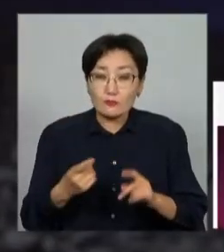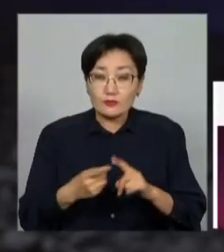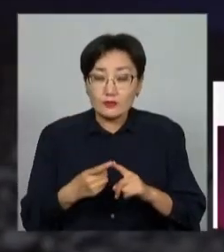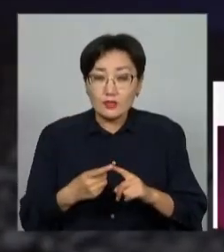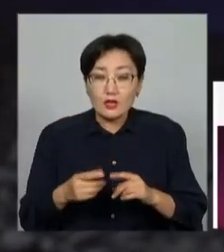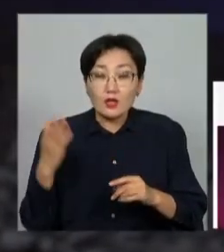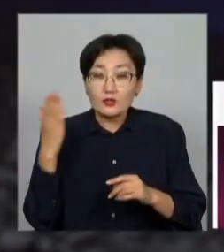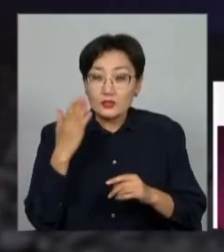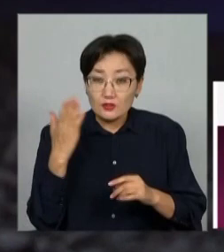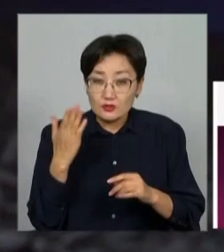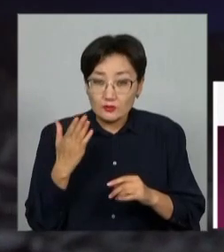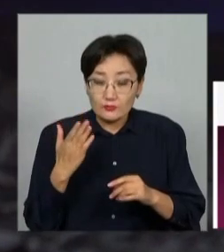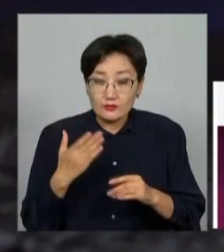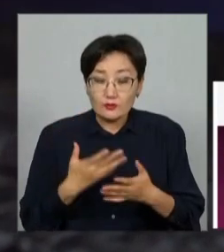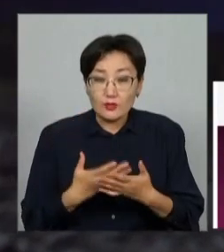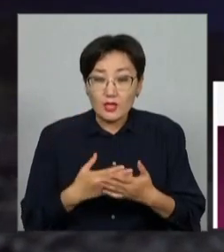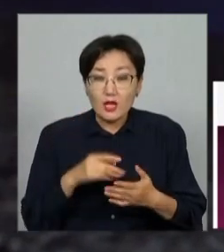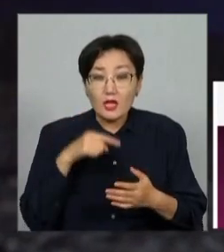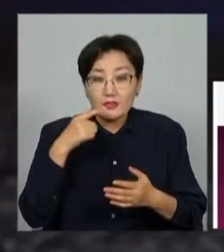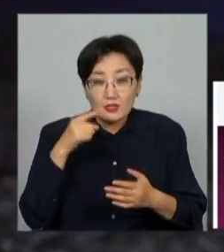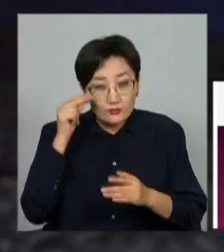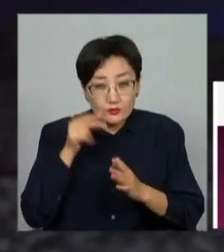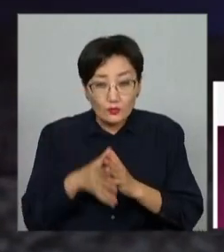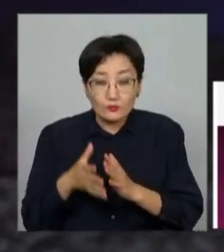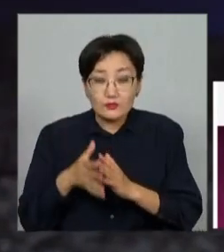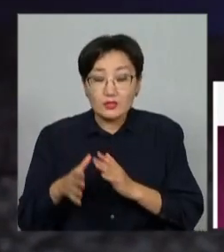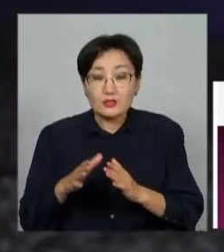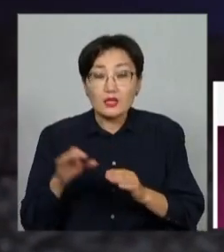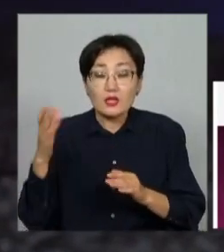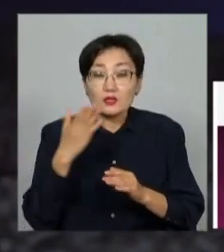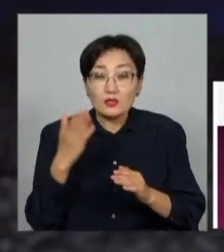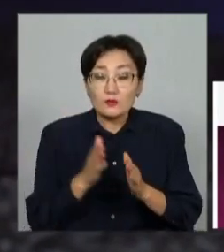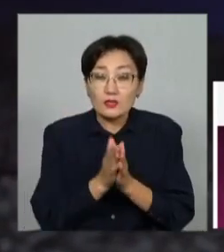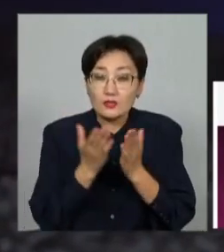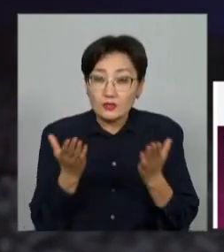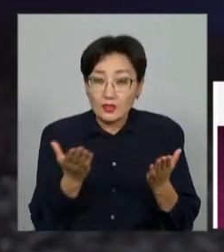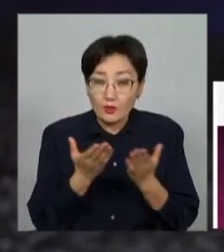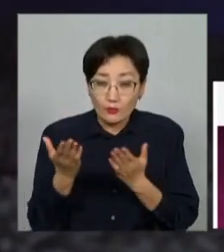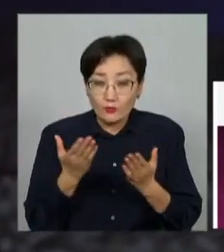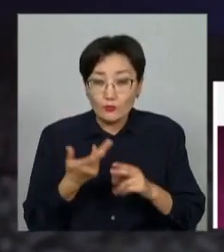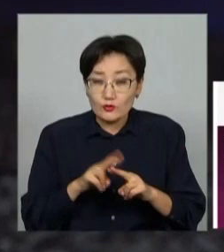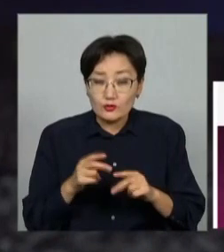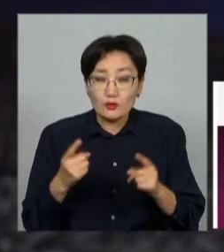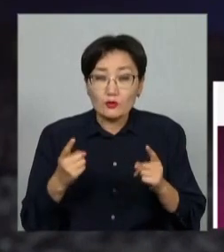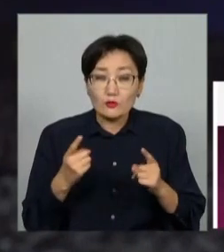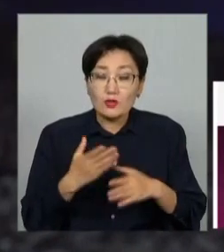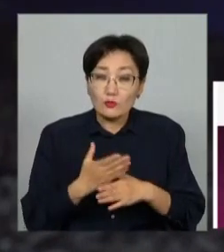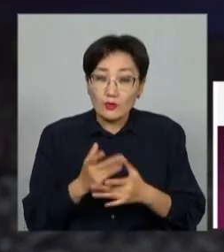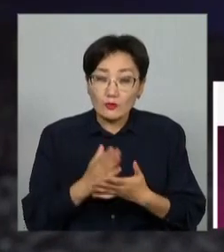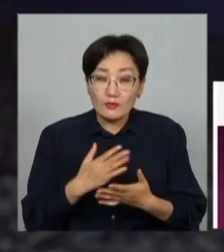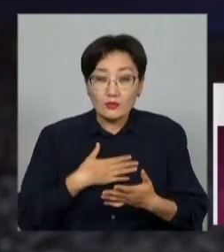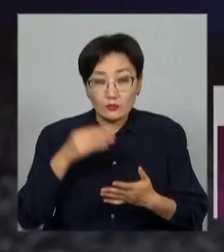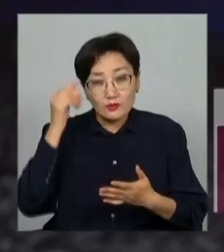тегін көрсетілімдер тіл үйренуге, жалпы кино, кітап деген нәрселер ол тіл үйренуге өте қатты көмегін береді. Сол үшін де менің ойымша